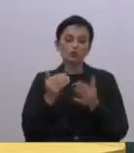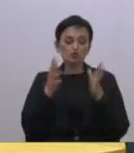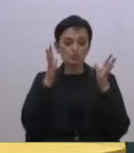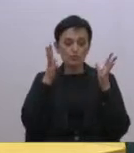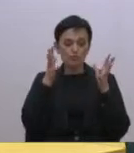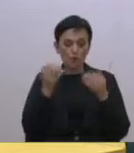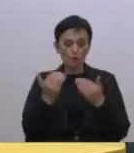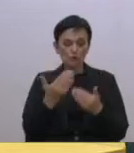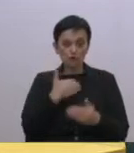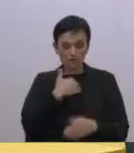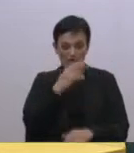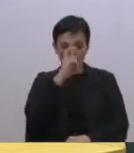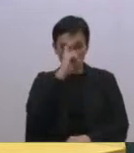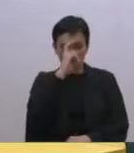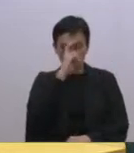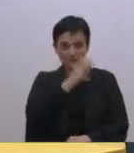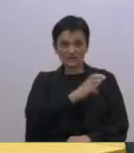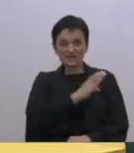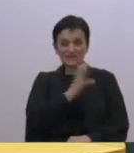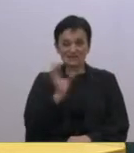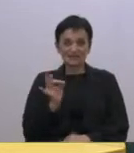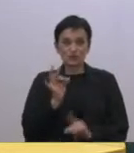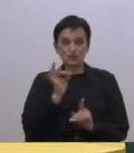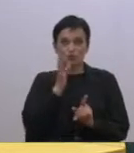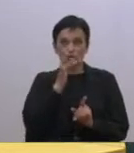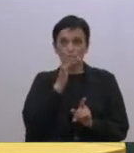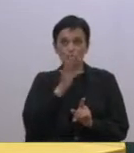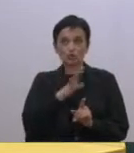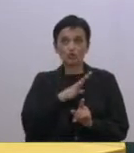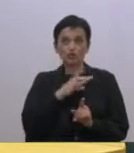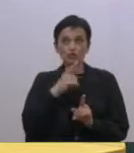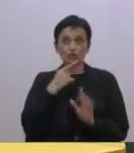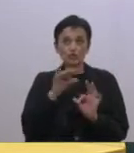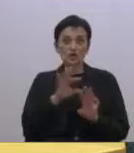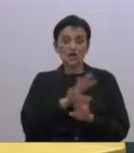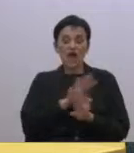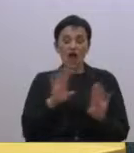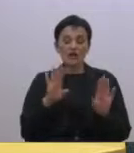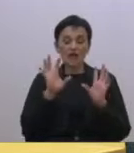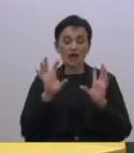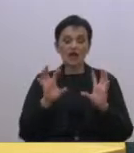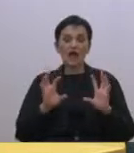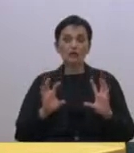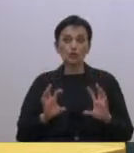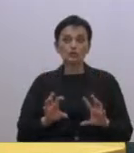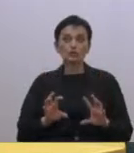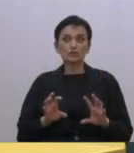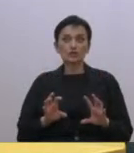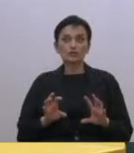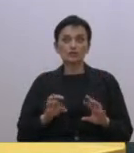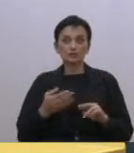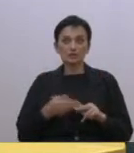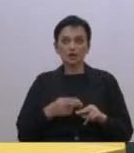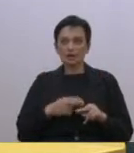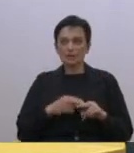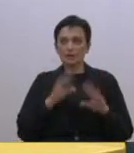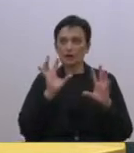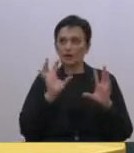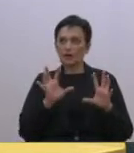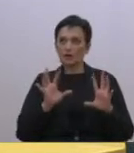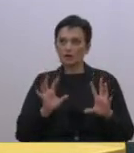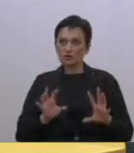ჩვენ სახელმწიფოში საბჭოთა კავშირში გამოცხადებული იყო არაკანონიერად და ამ